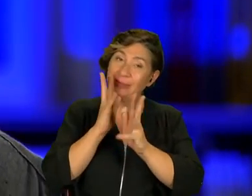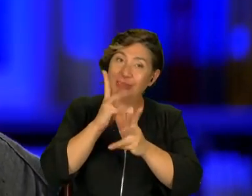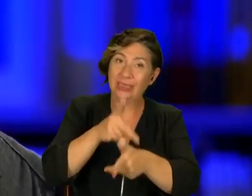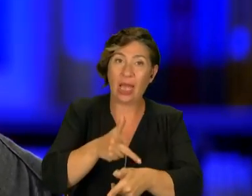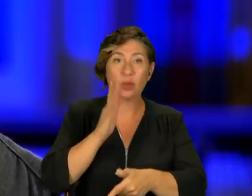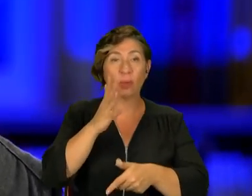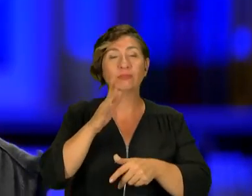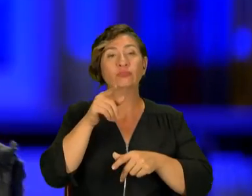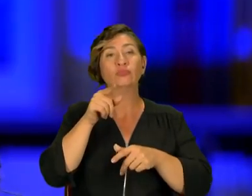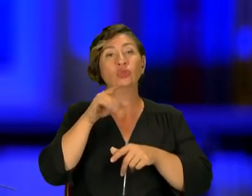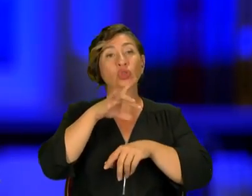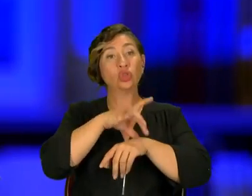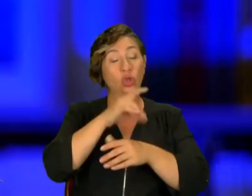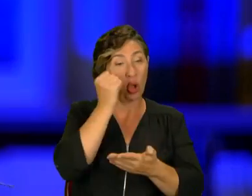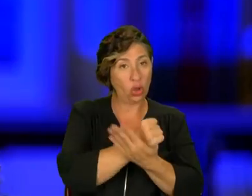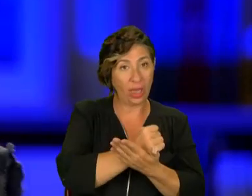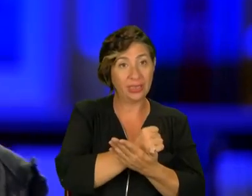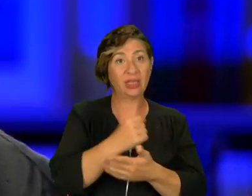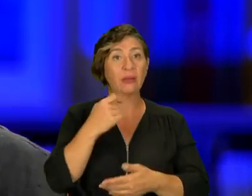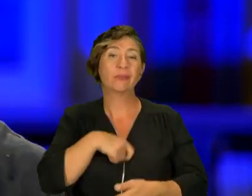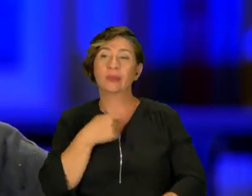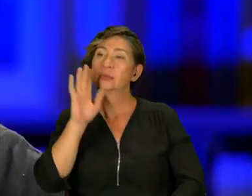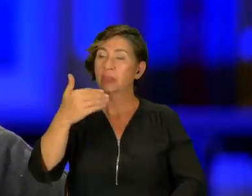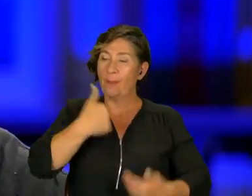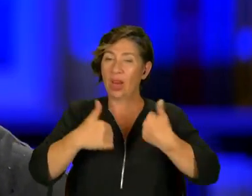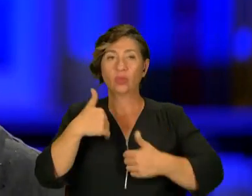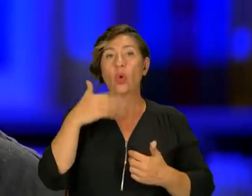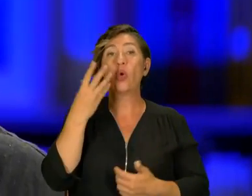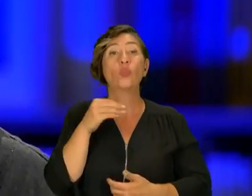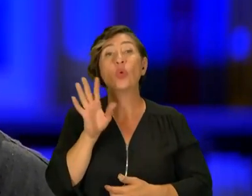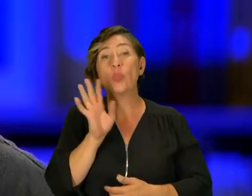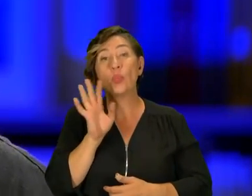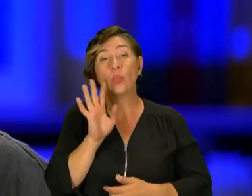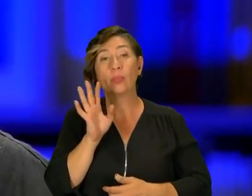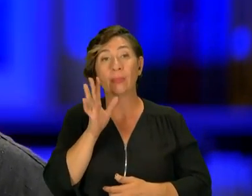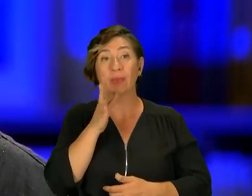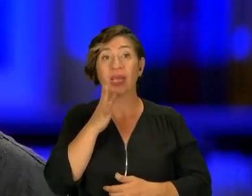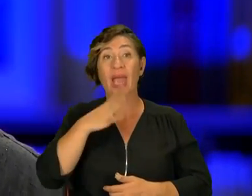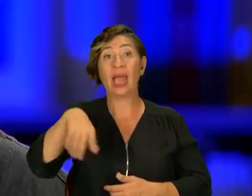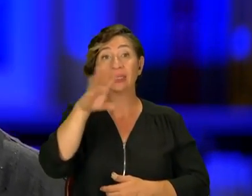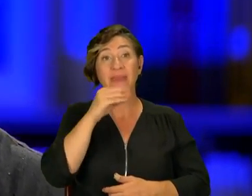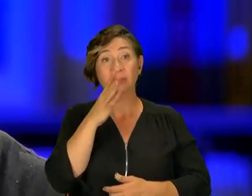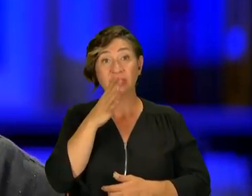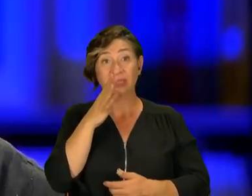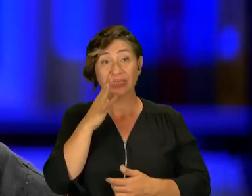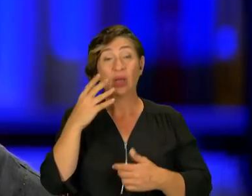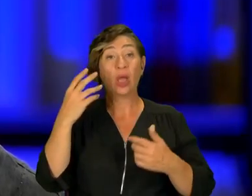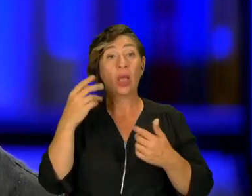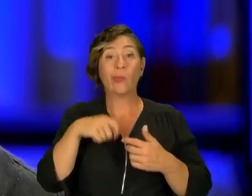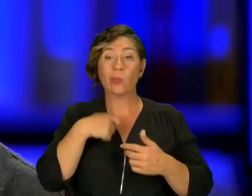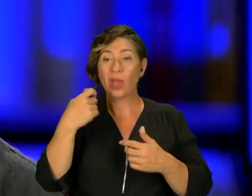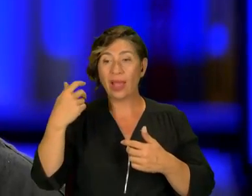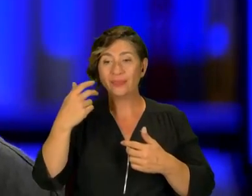Yani bu tamamen doktor onayla gidiyorum. Kafama göre gidip de bunu zaten hani bilen bütün herkes bilir. Testosteron